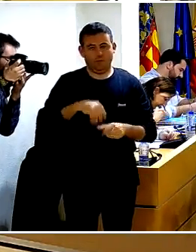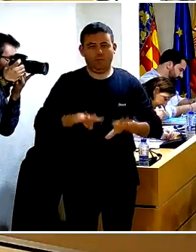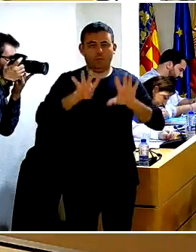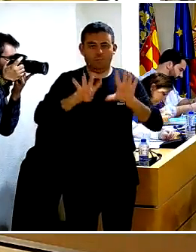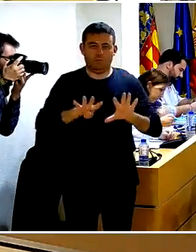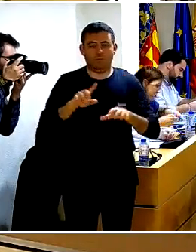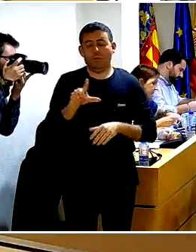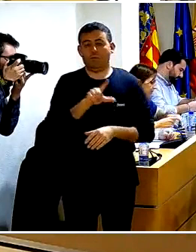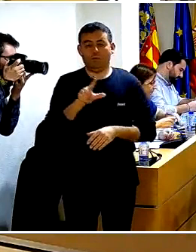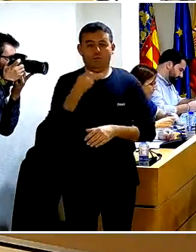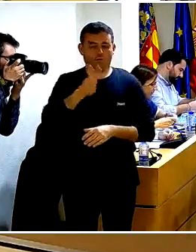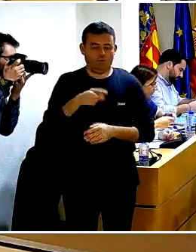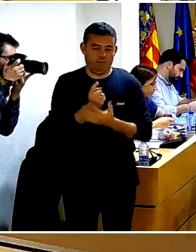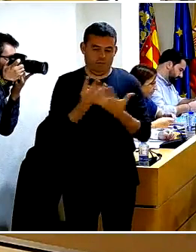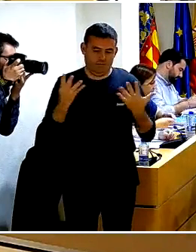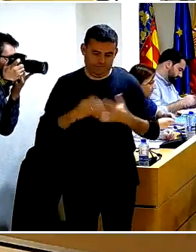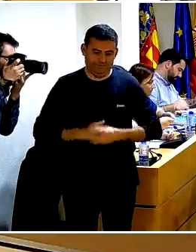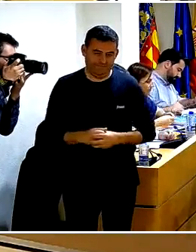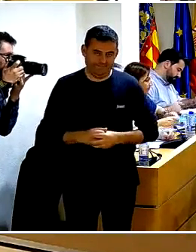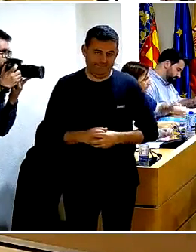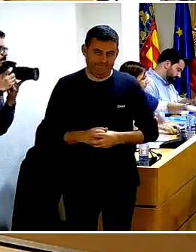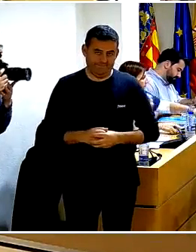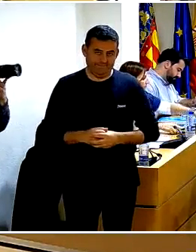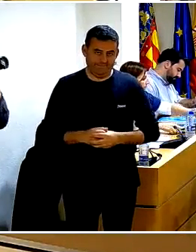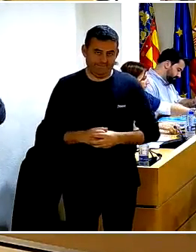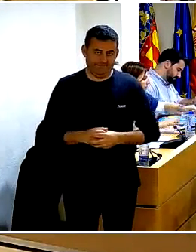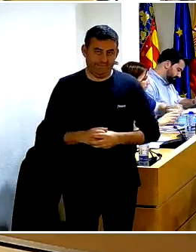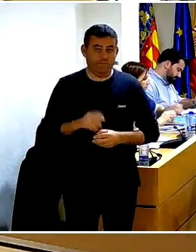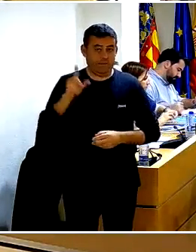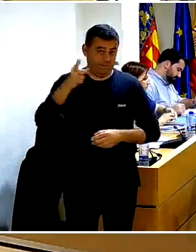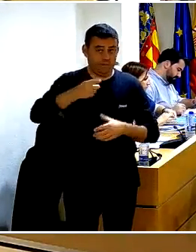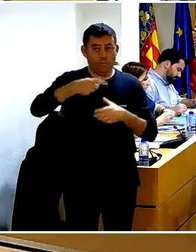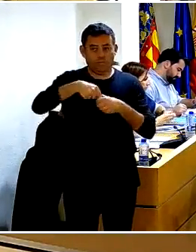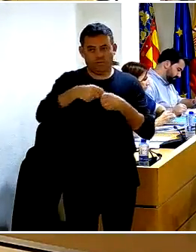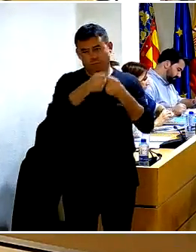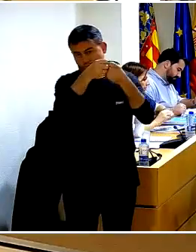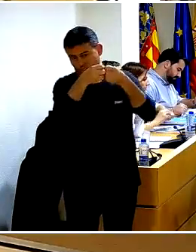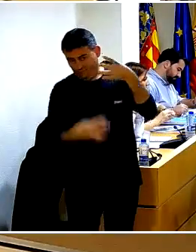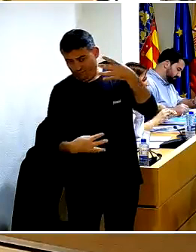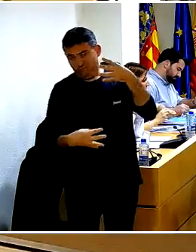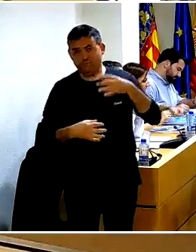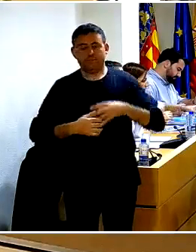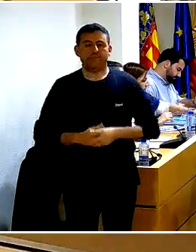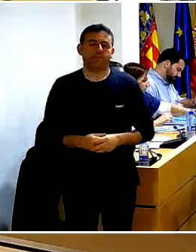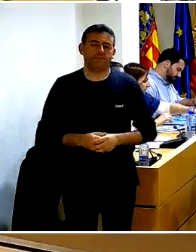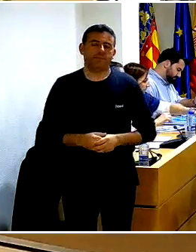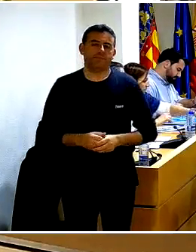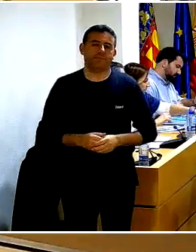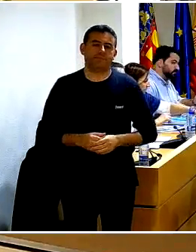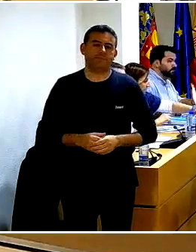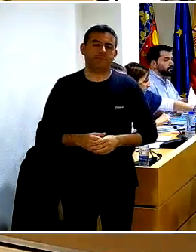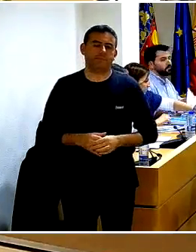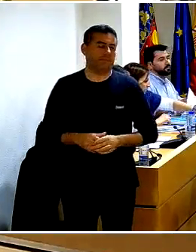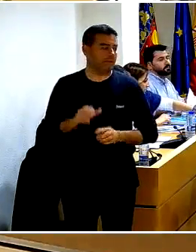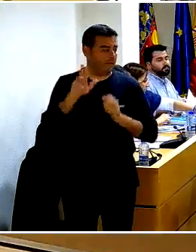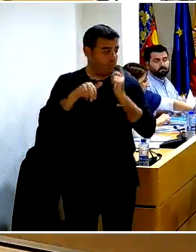2019. Per una altra banda, tenim la relació de llocs de treball, que la